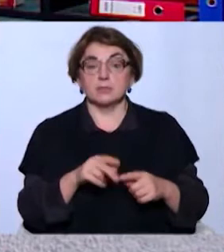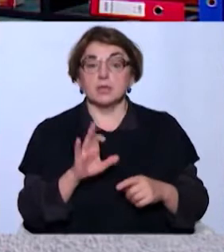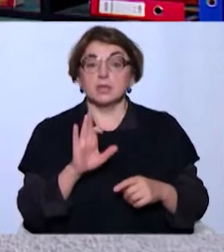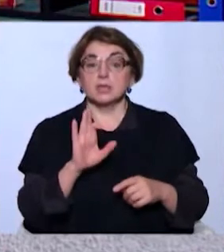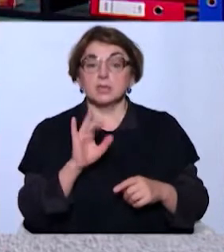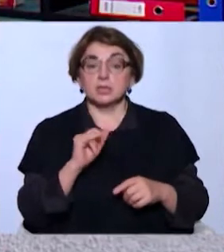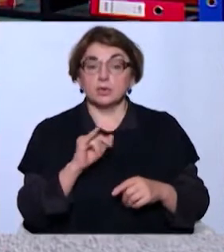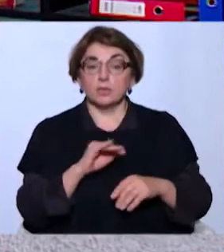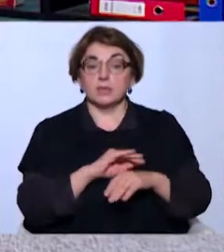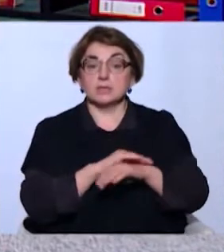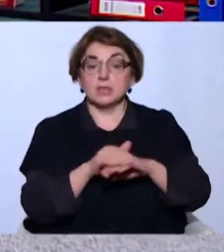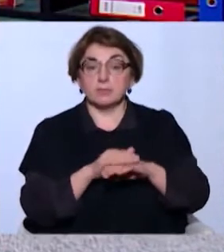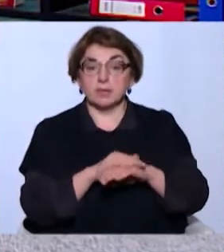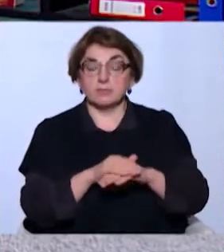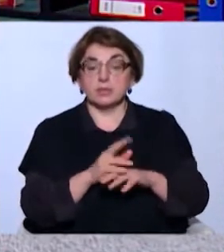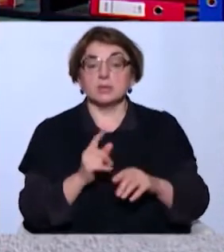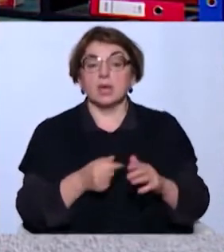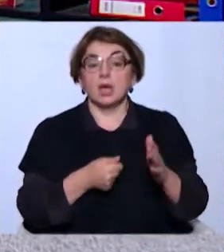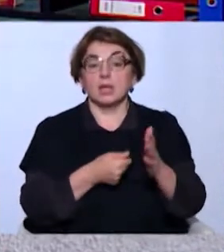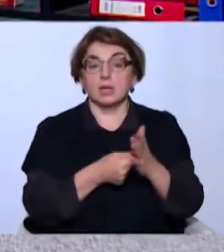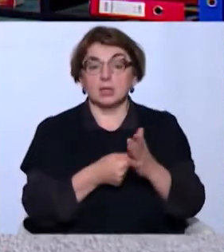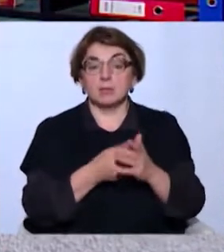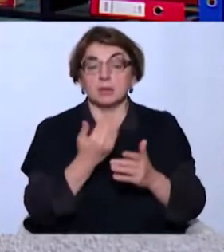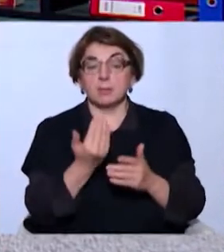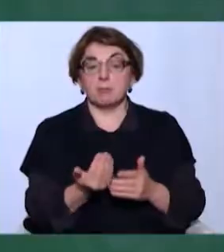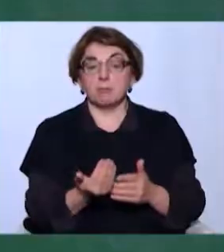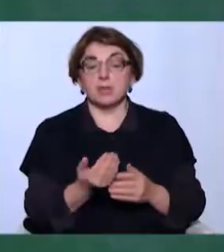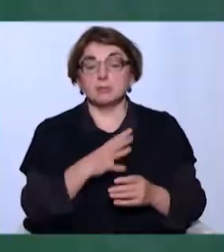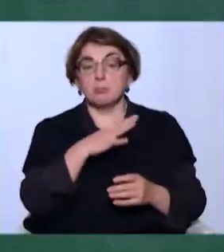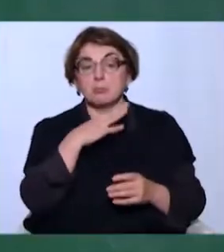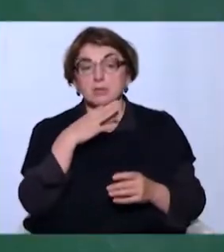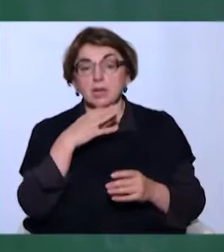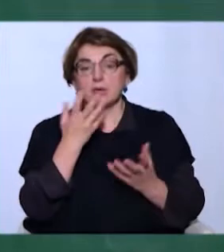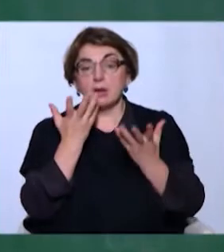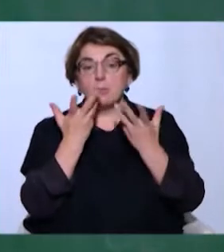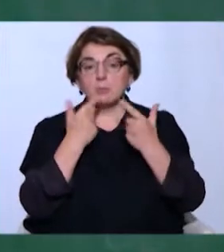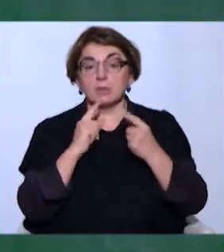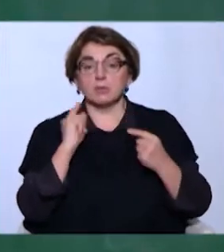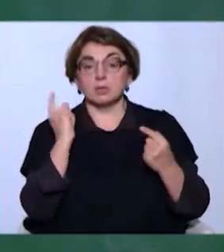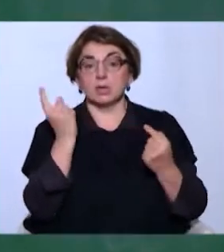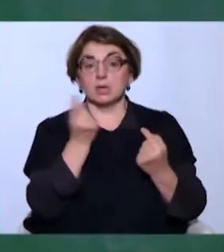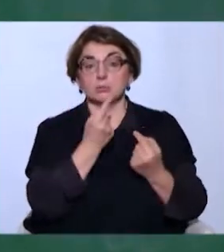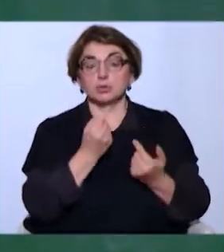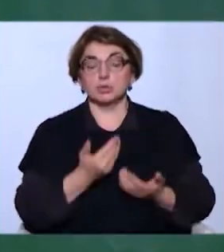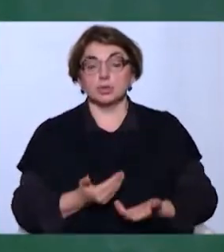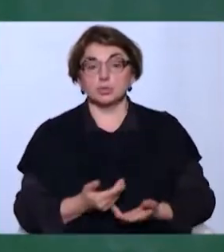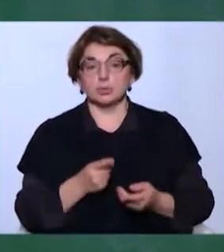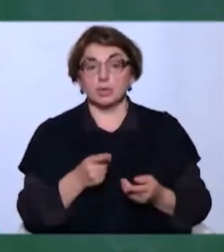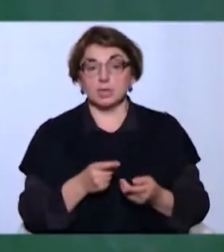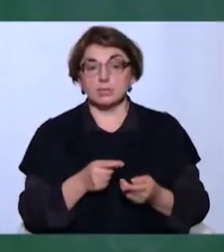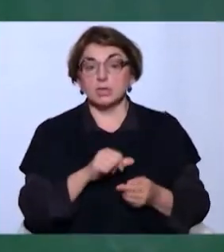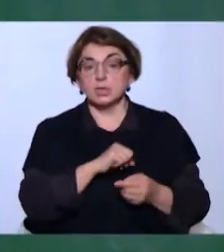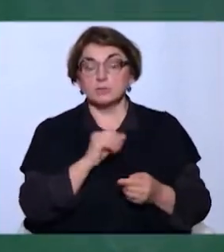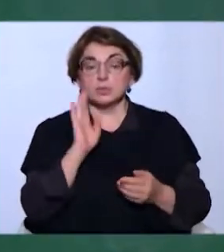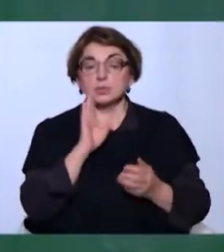ქიტინოვანი საფარველი აძლევს საშუალებას მრავალ ფეროვან გარემოში იცხოვროს. ეს ტიპი